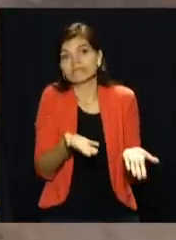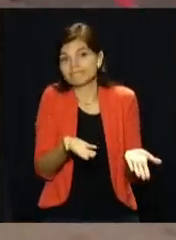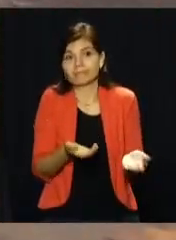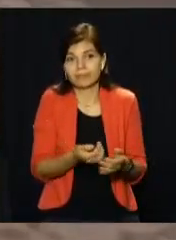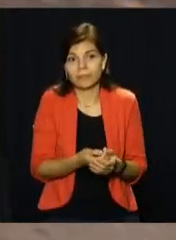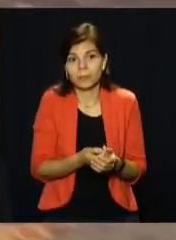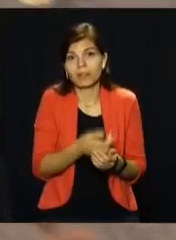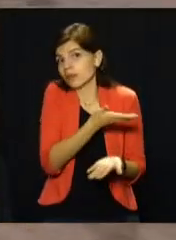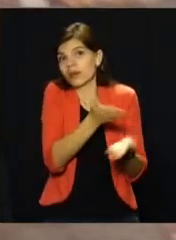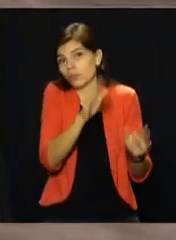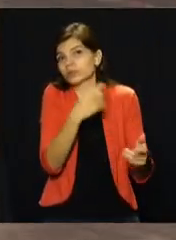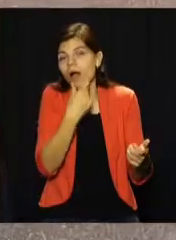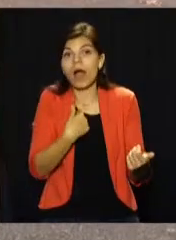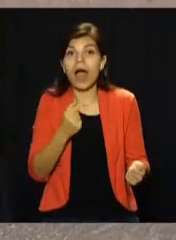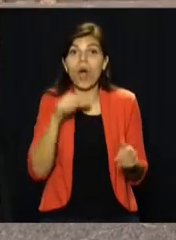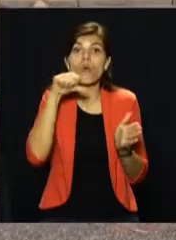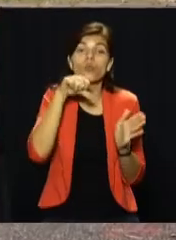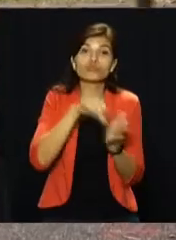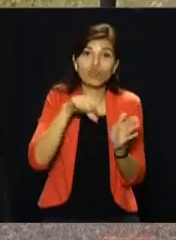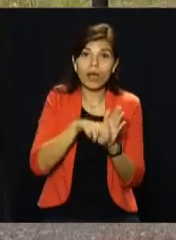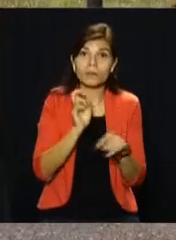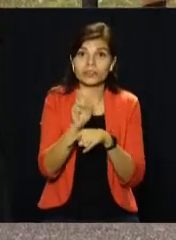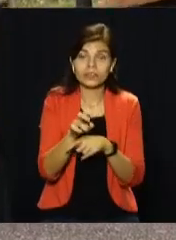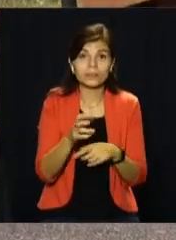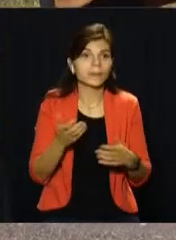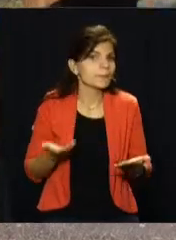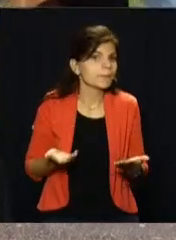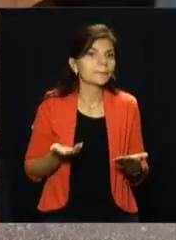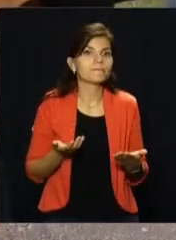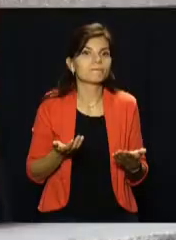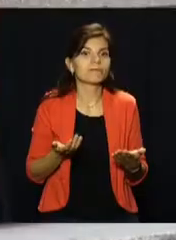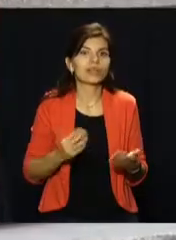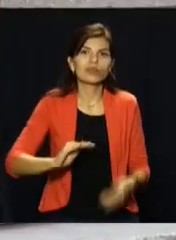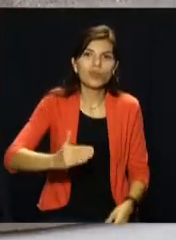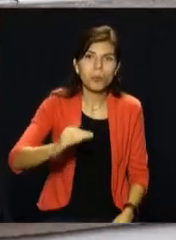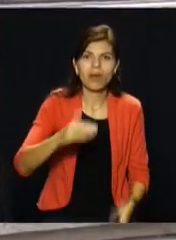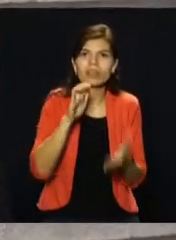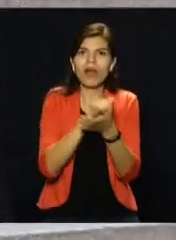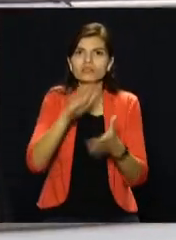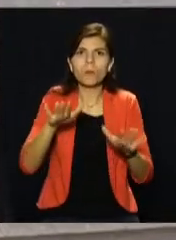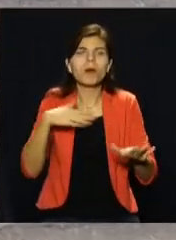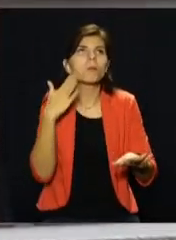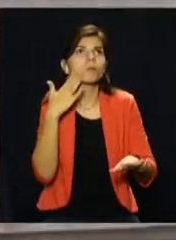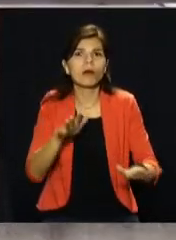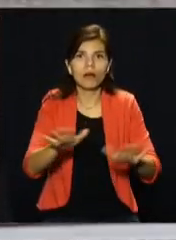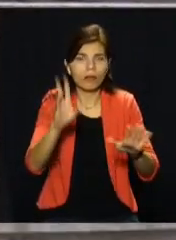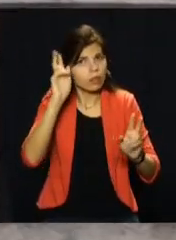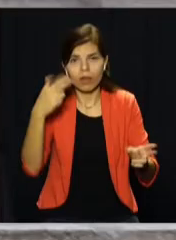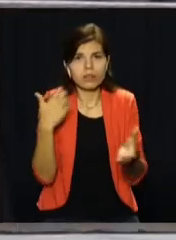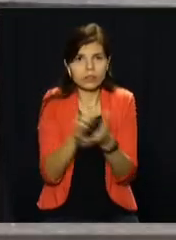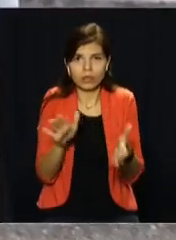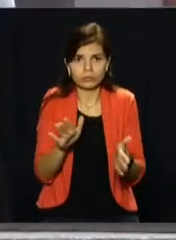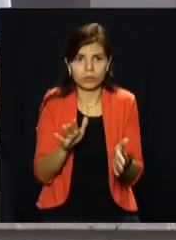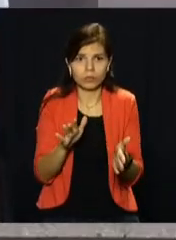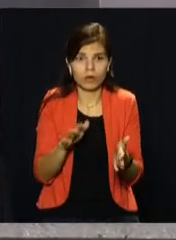мільйона громадян. Не менше і маломобільних. Разом з омбудсменом із захисту виборчих прав Романом Мухою наша знімальна група вирушила на